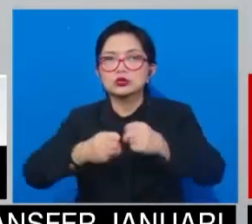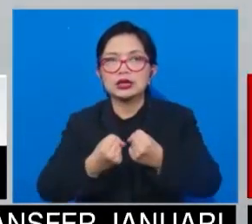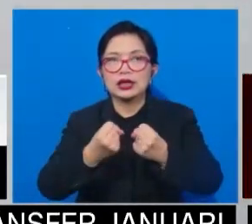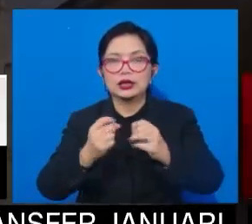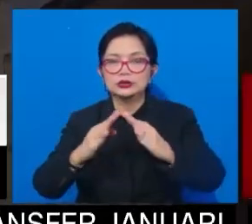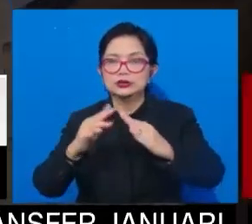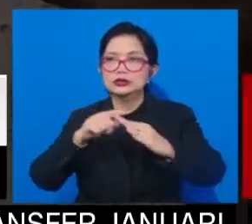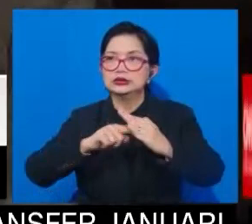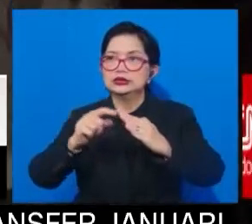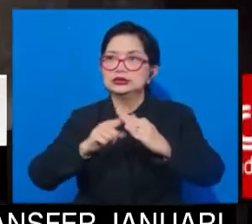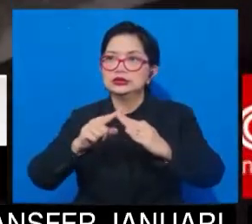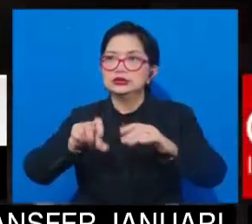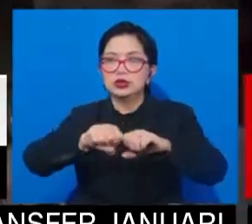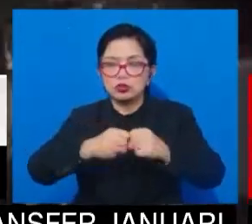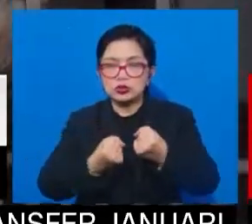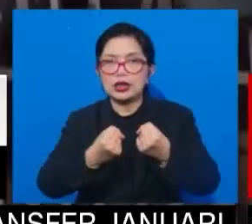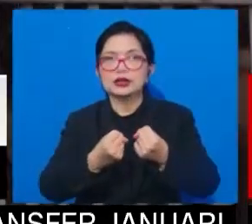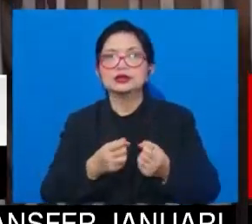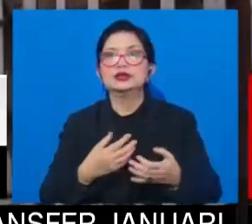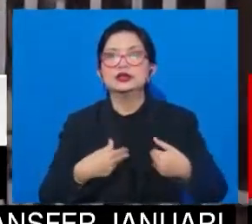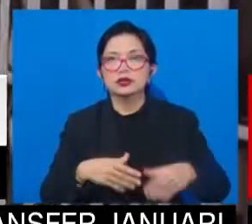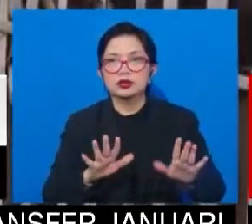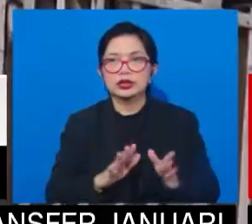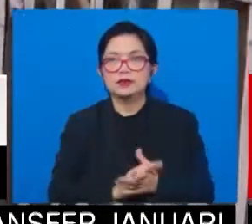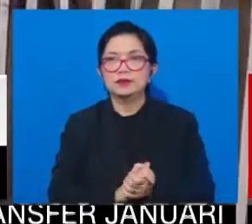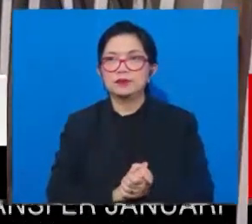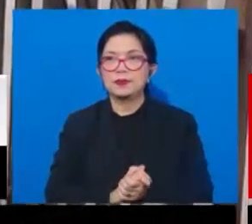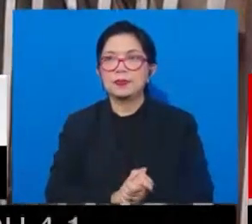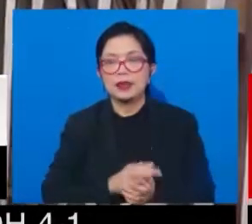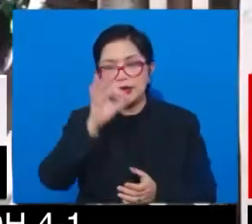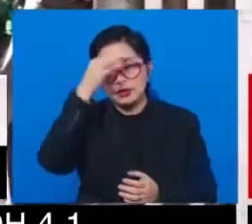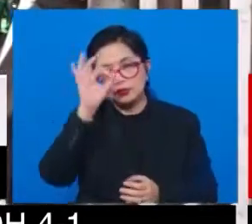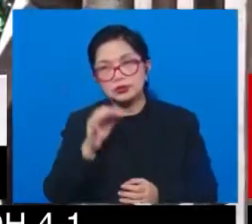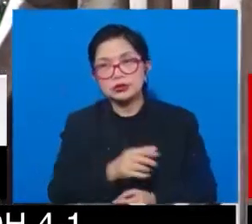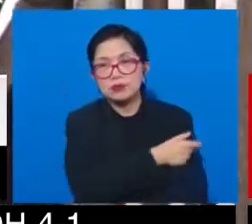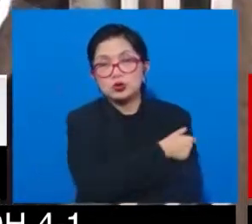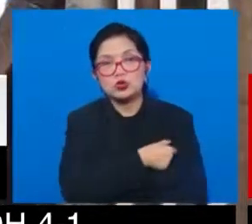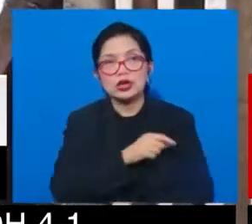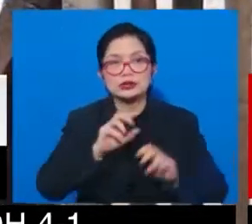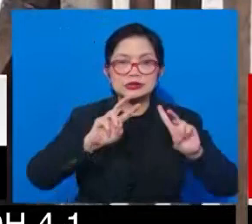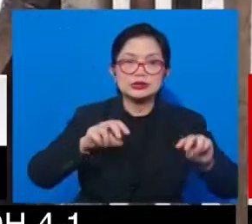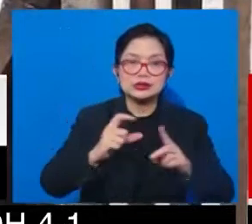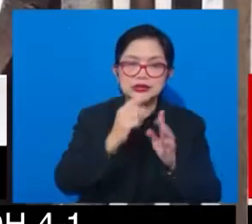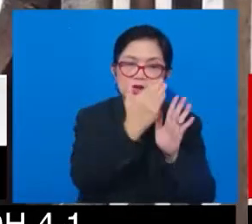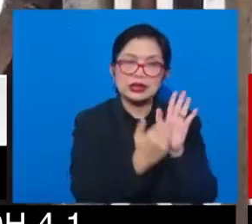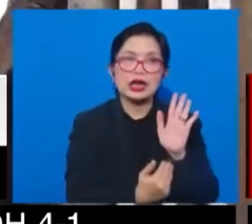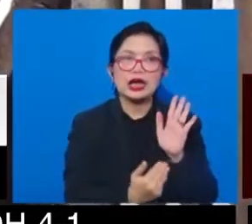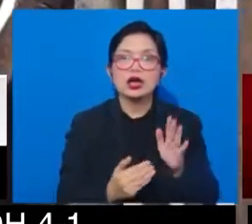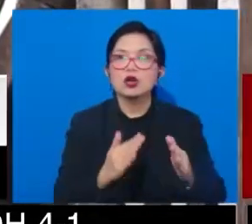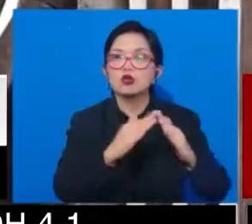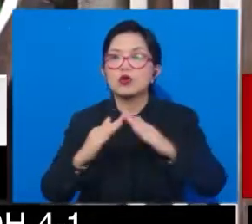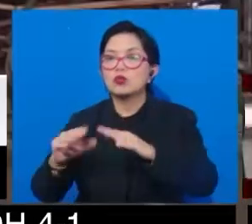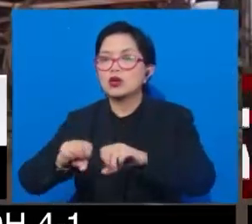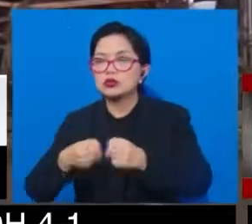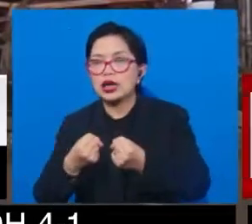rumah. Pihak pemerintah Desa Bojong Balaka masih melakukan pendataan rumah warga yang mengalami kerusakan untuk